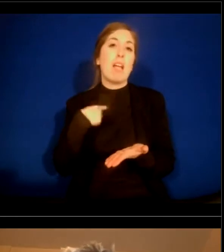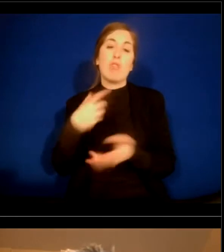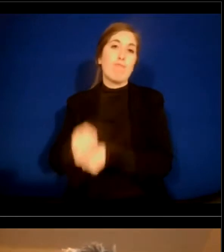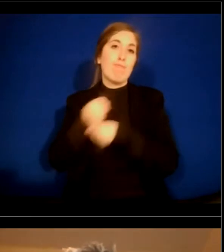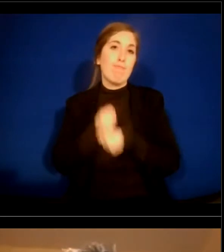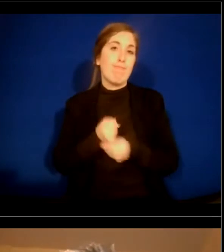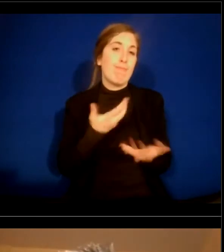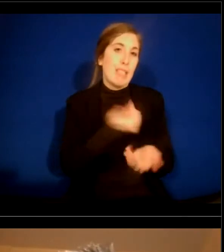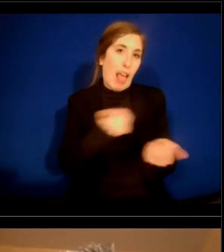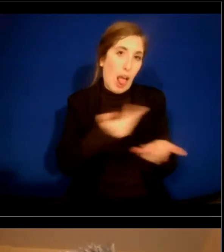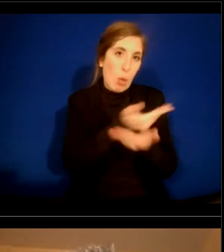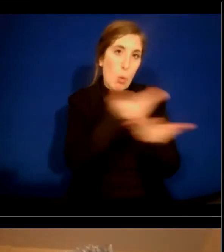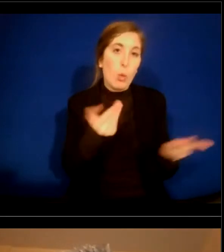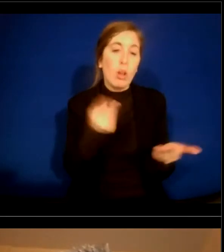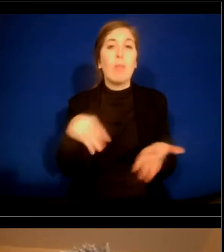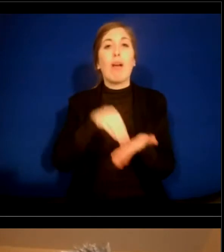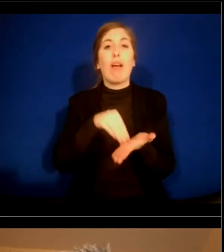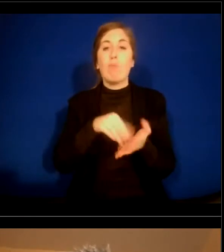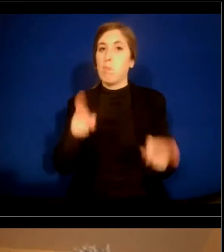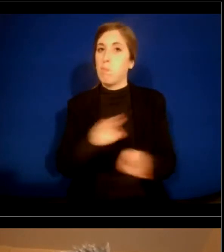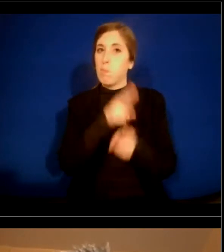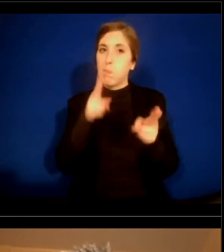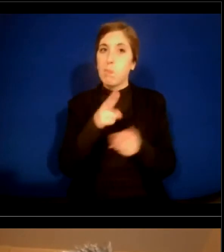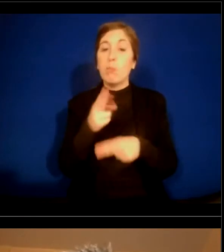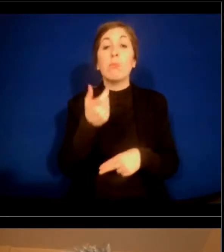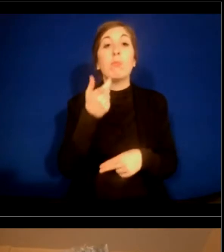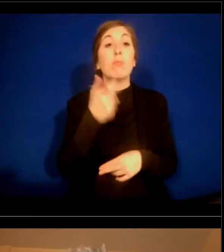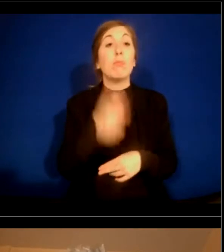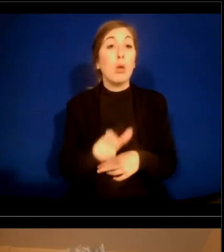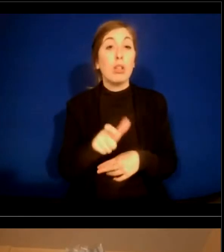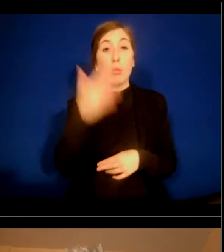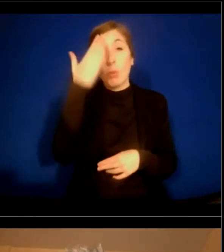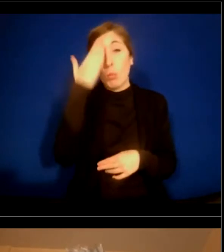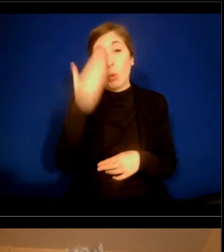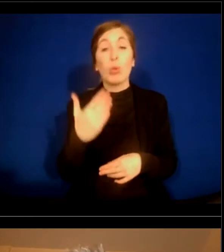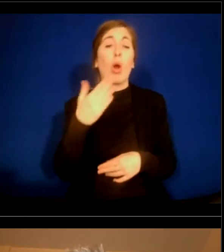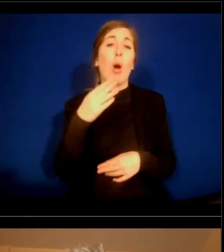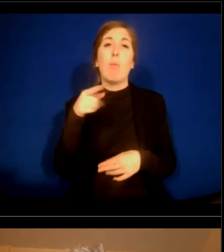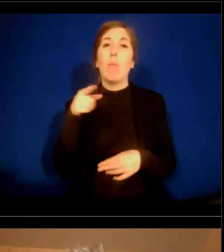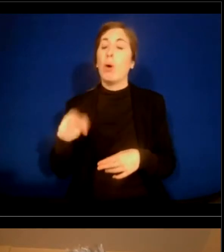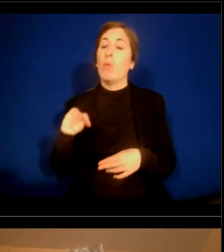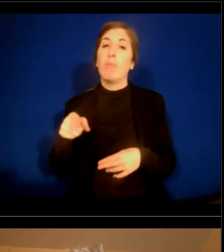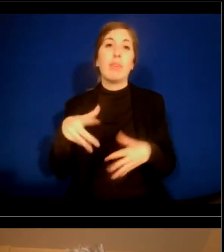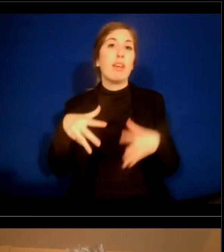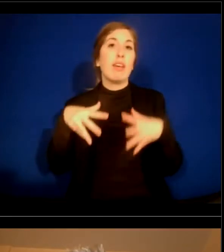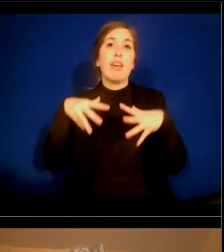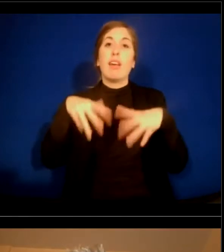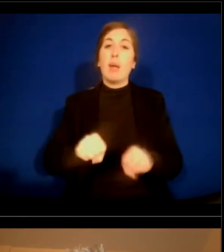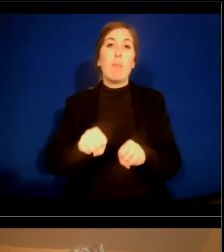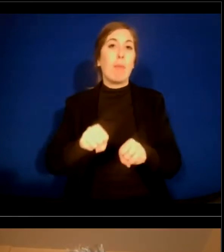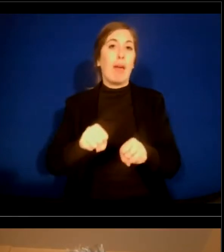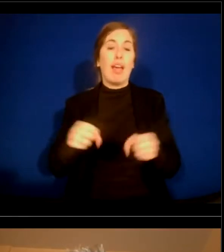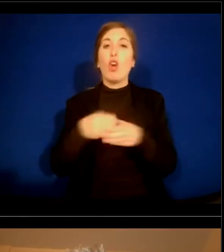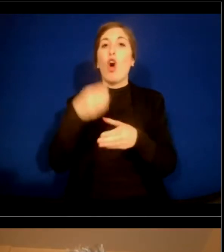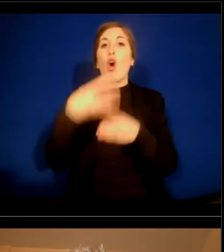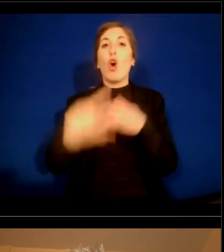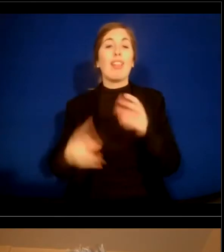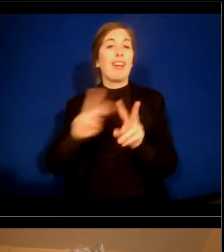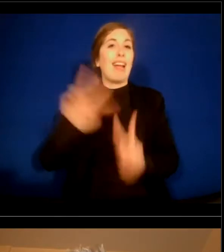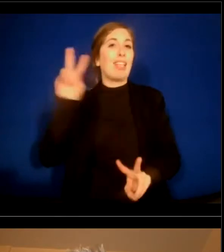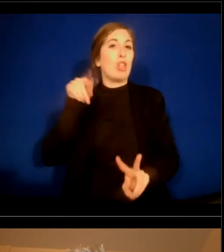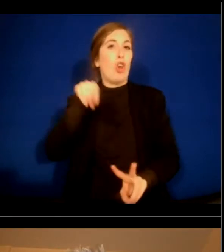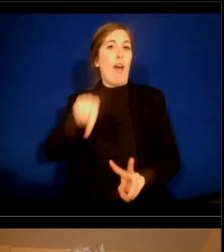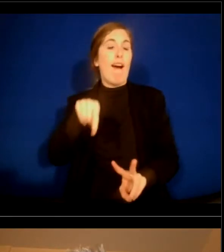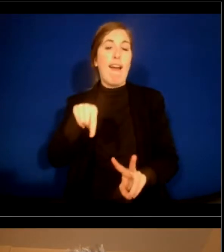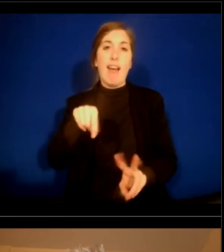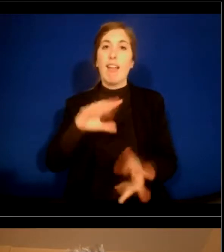essere con noi, perché purtroppo un impegno sull'ordine nazionale le ha